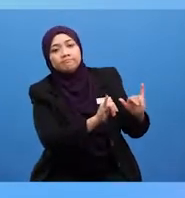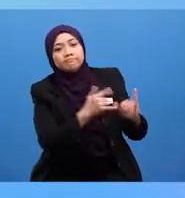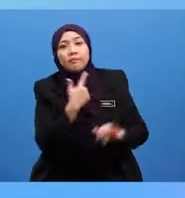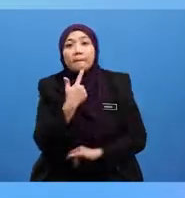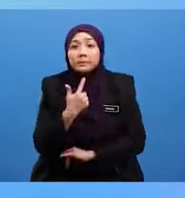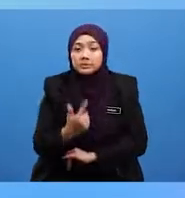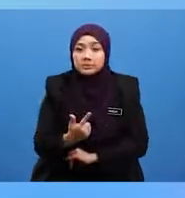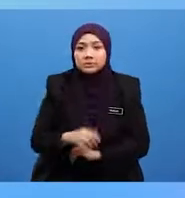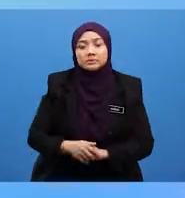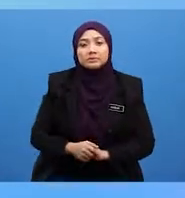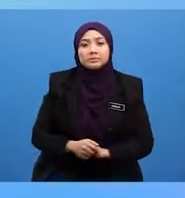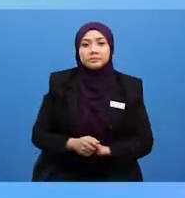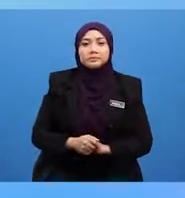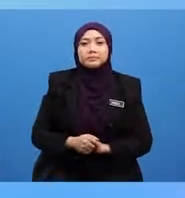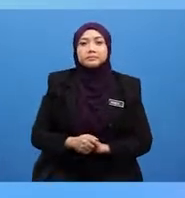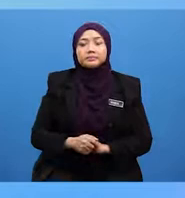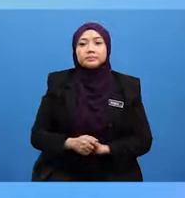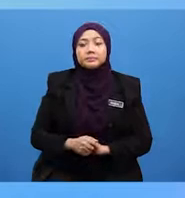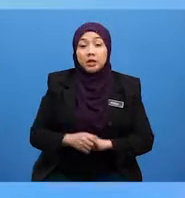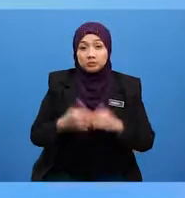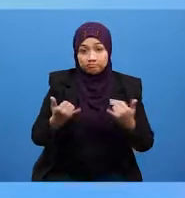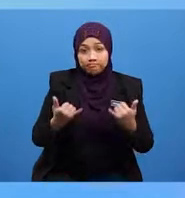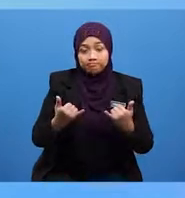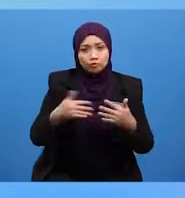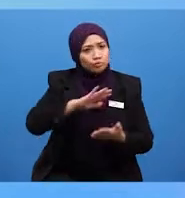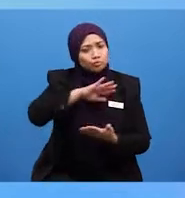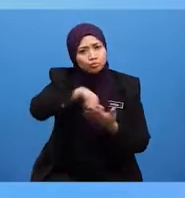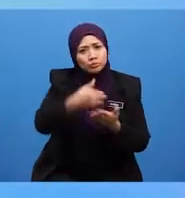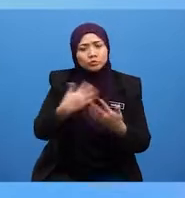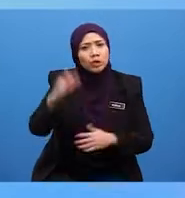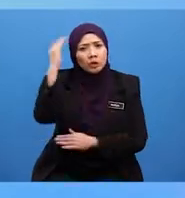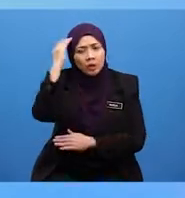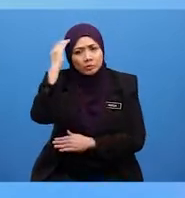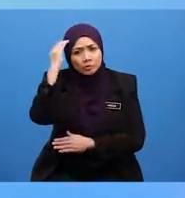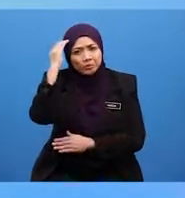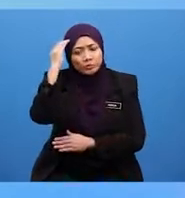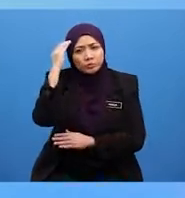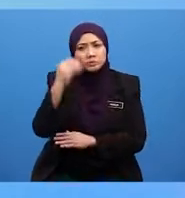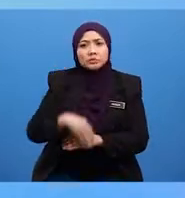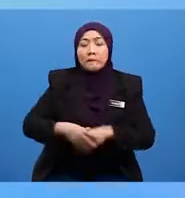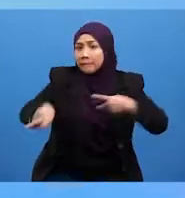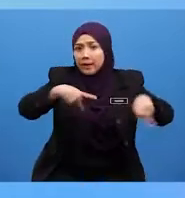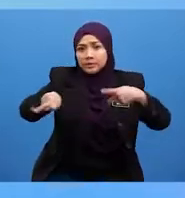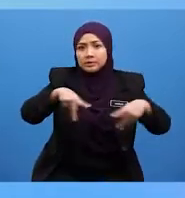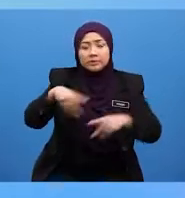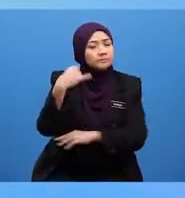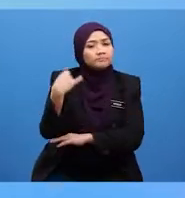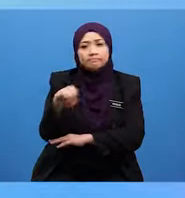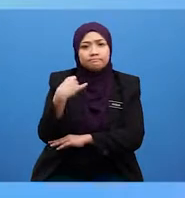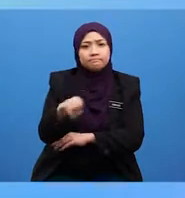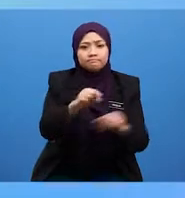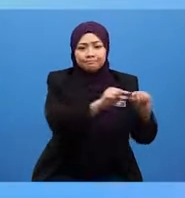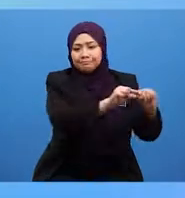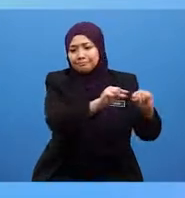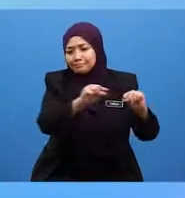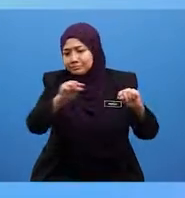kita sedia maklum bahawa plastik tidak dapat mengkonduksikan arus